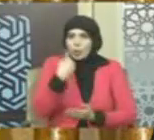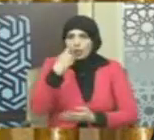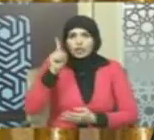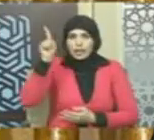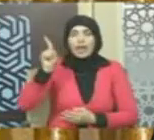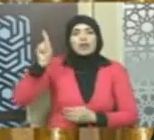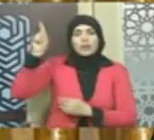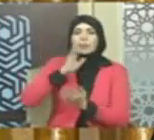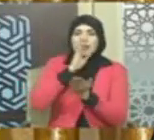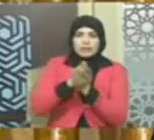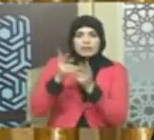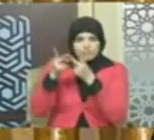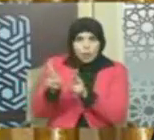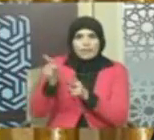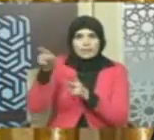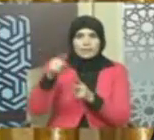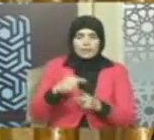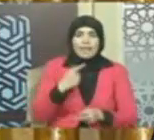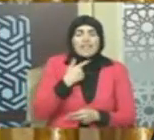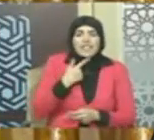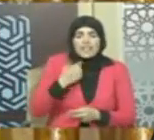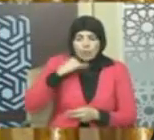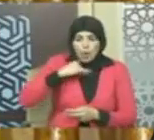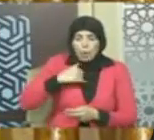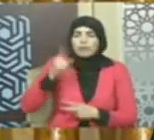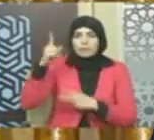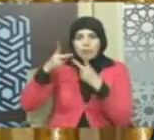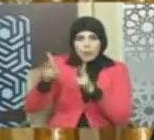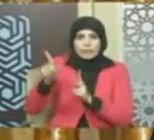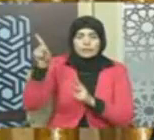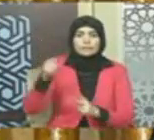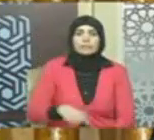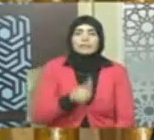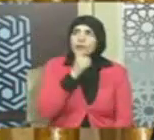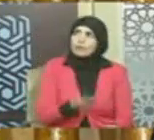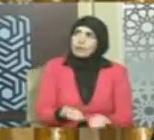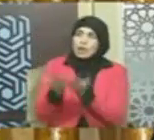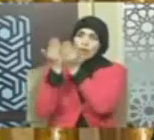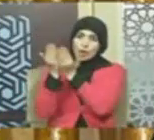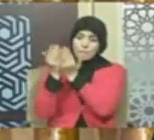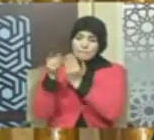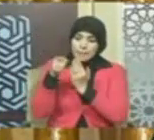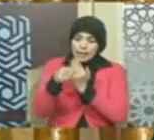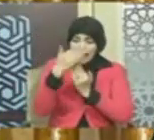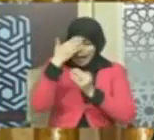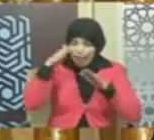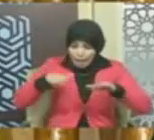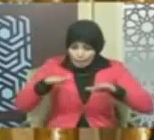ثم توجه إلى ربه قائلا: اللهم إن عبدك هذا